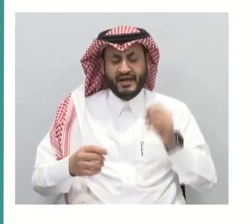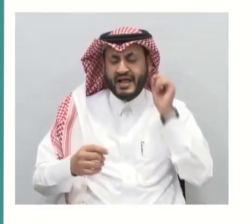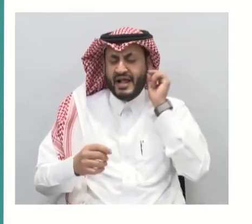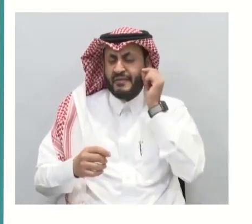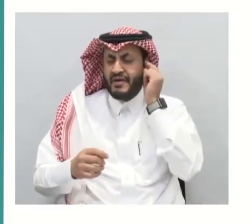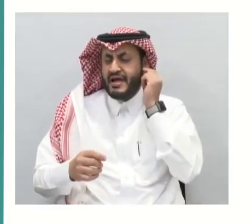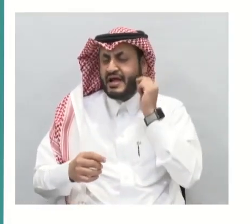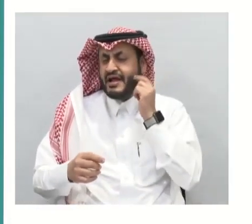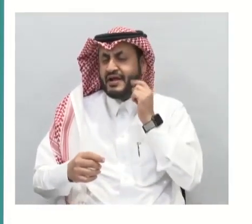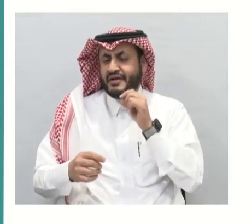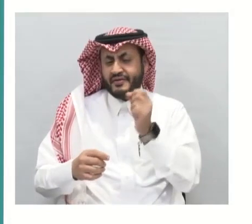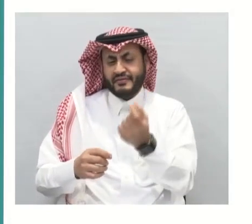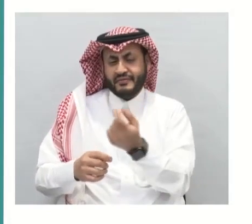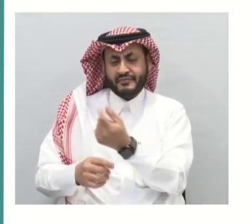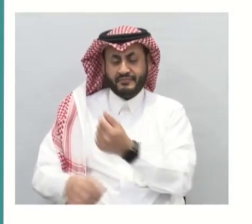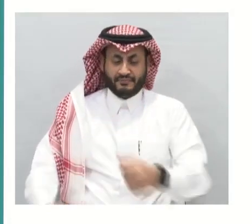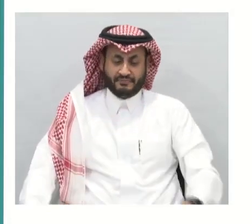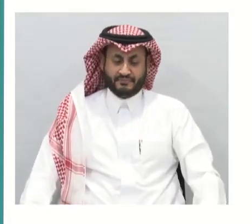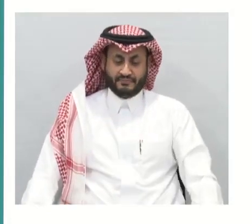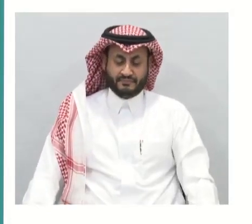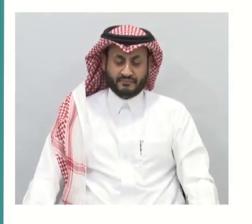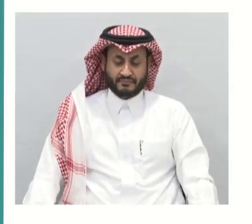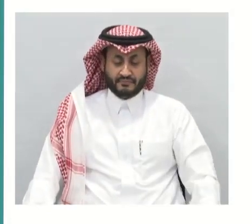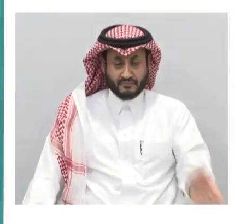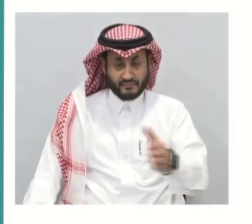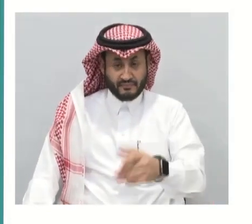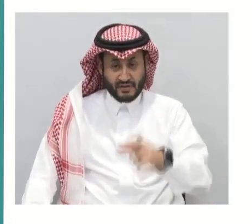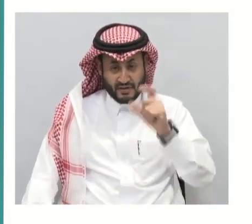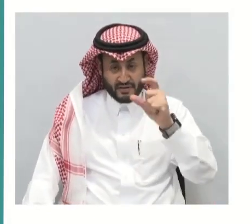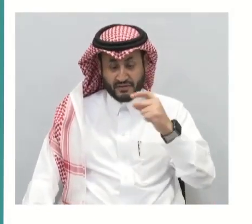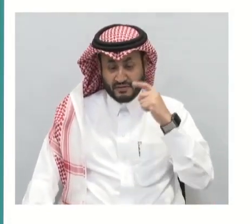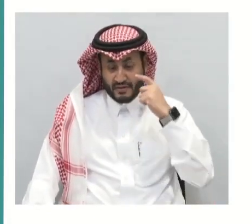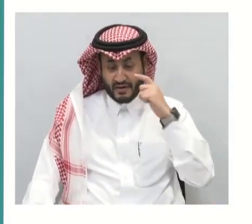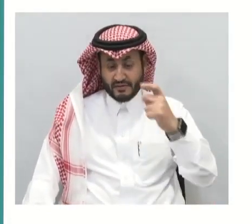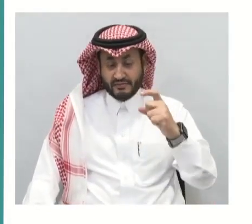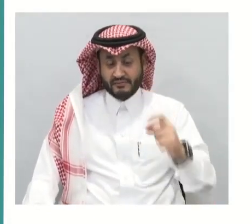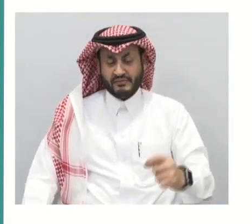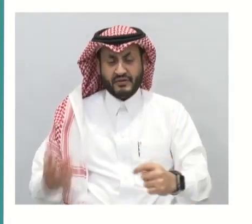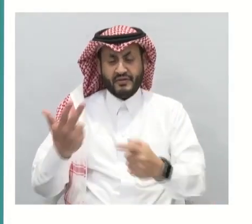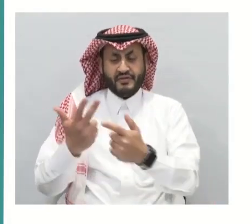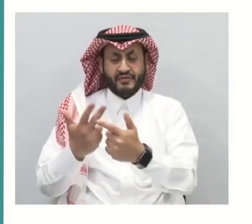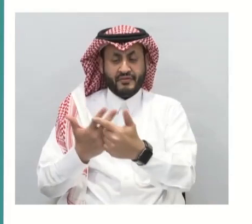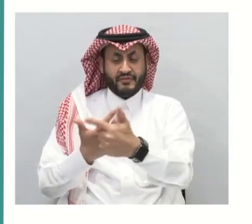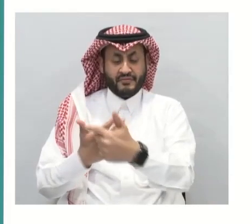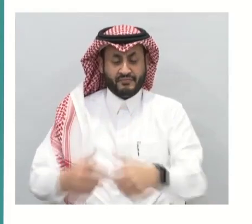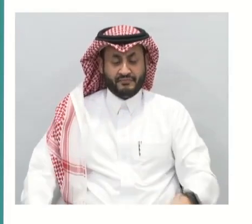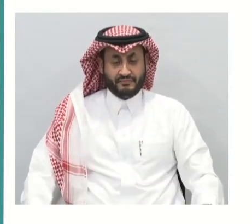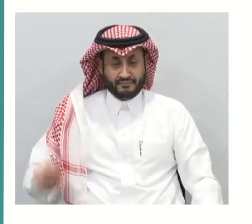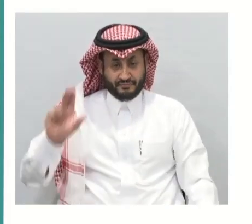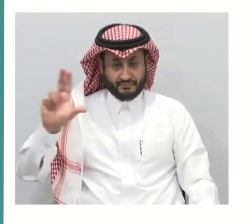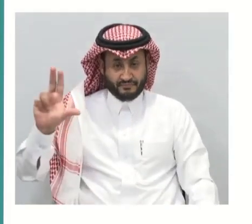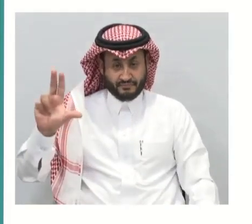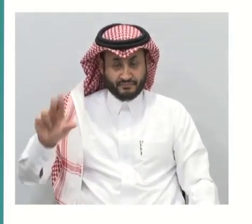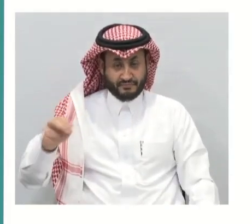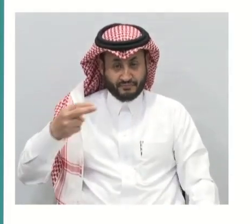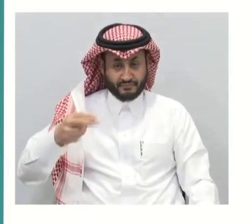بالجهاز العصبي اما القنوات الهلاليه فتتكون ايضا من العرف الانبولي